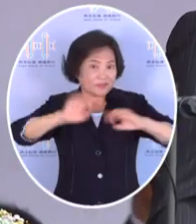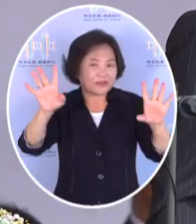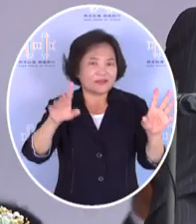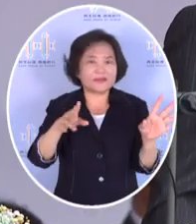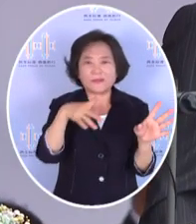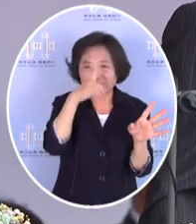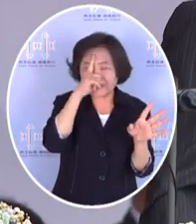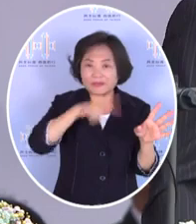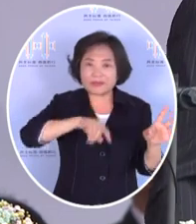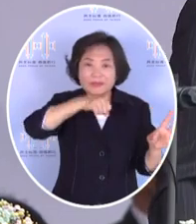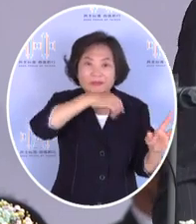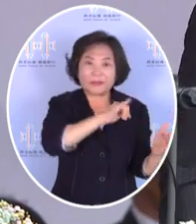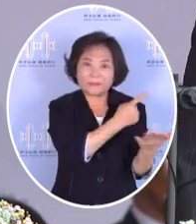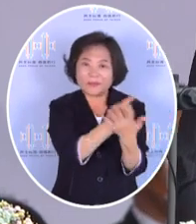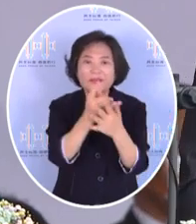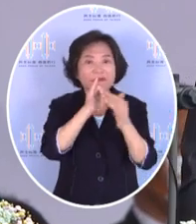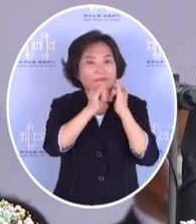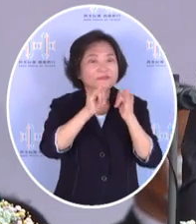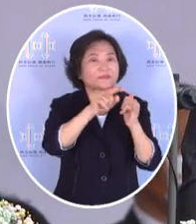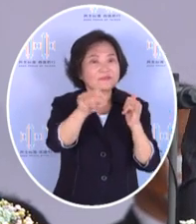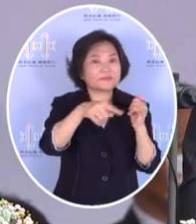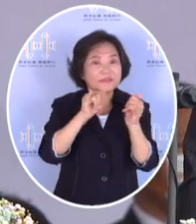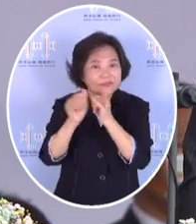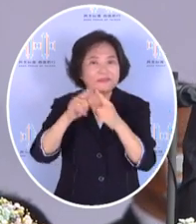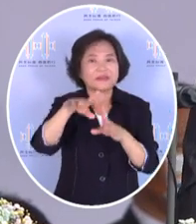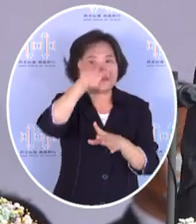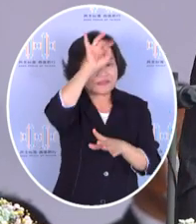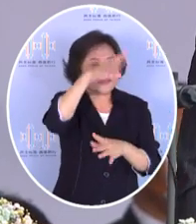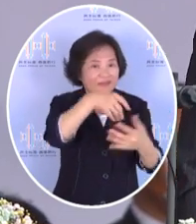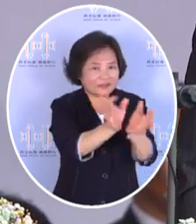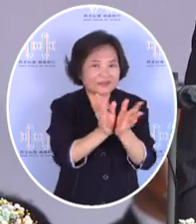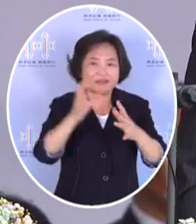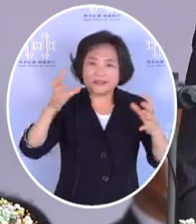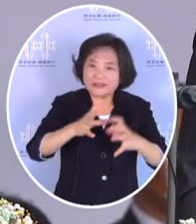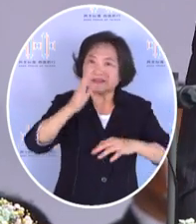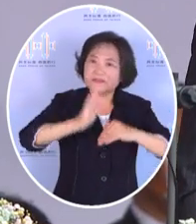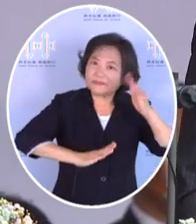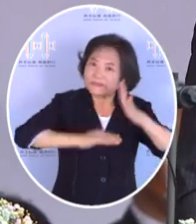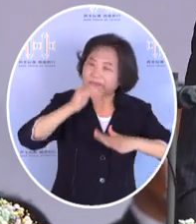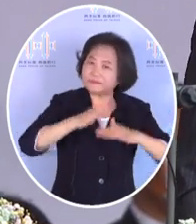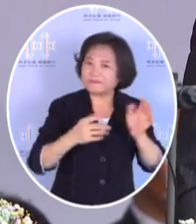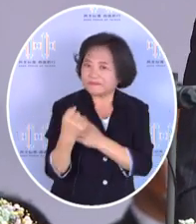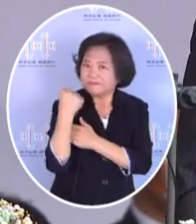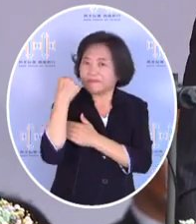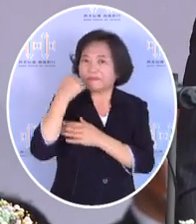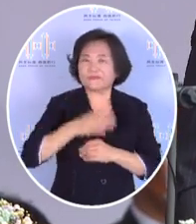请国内各个政党一起携手努力，对内